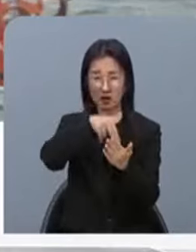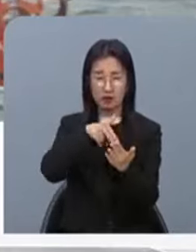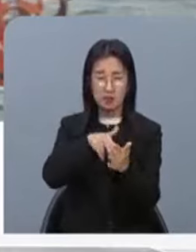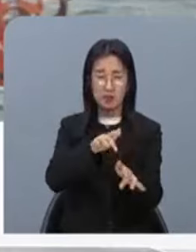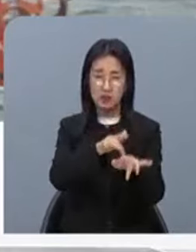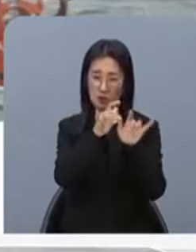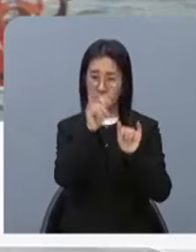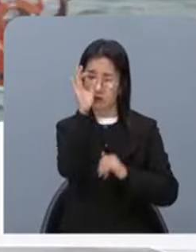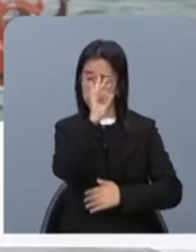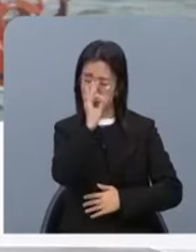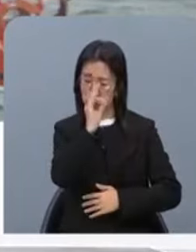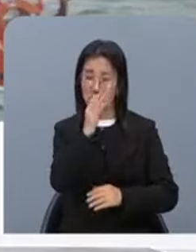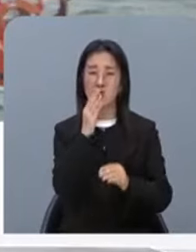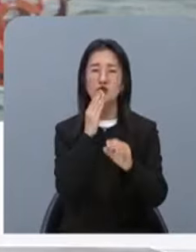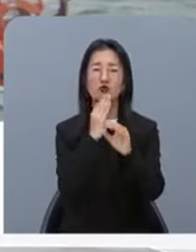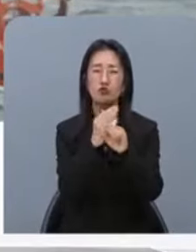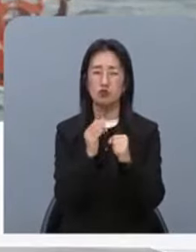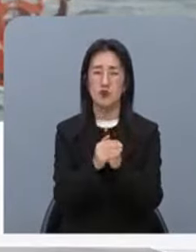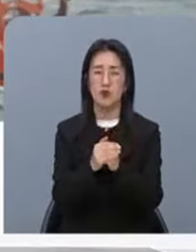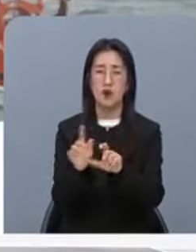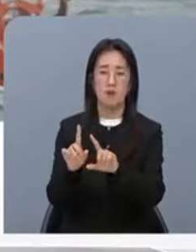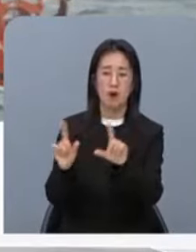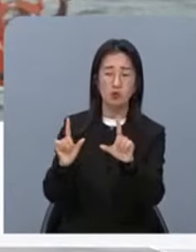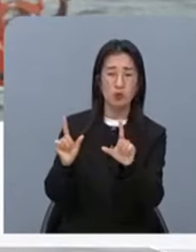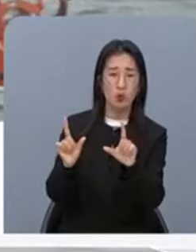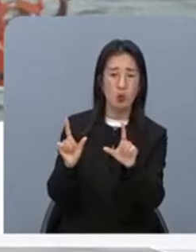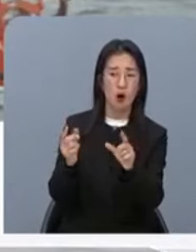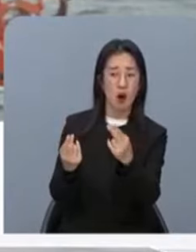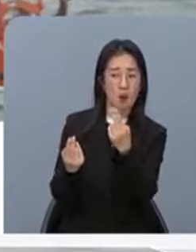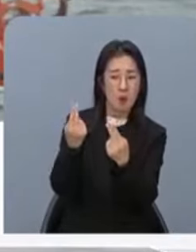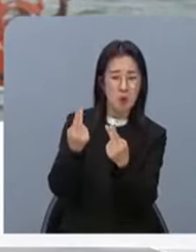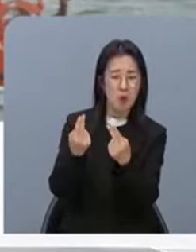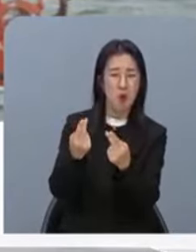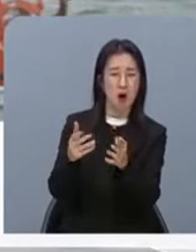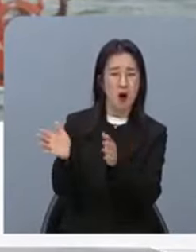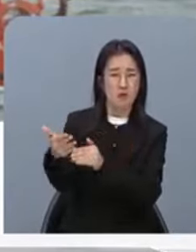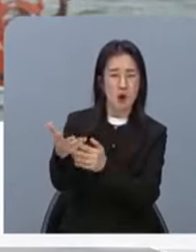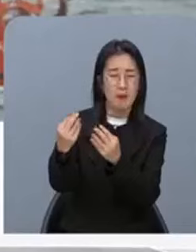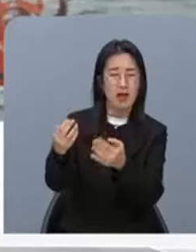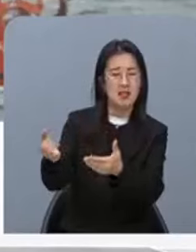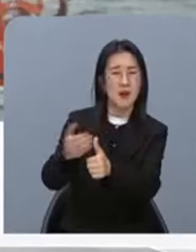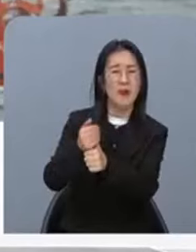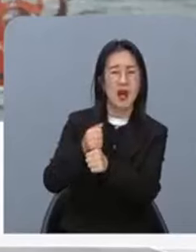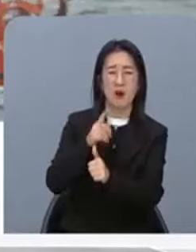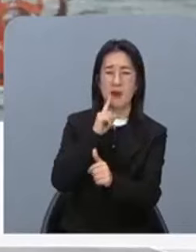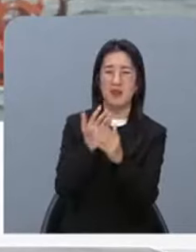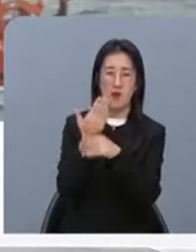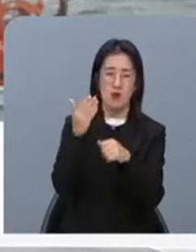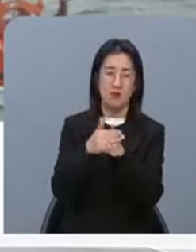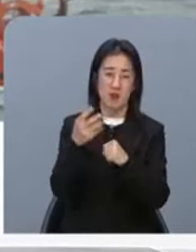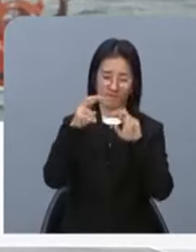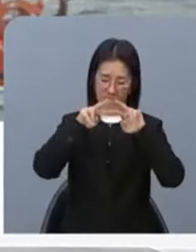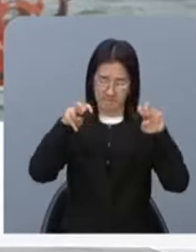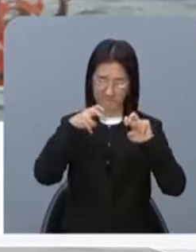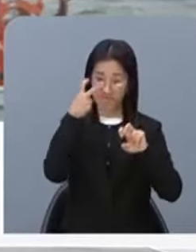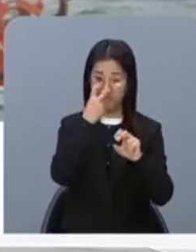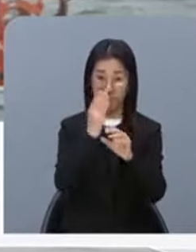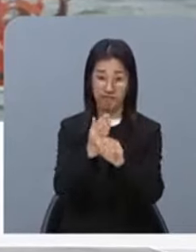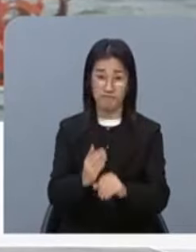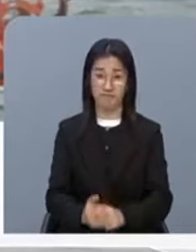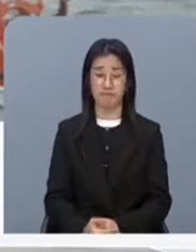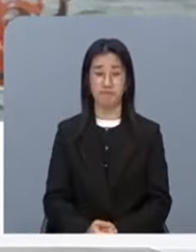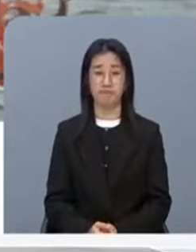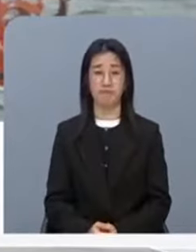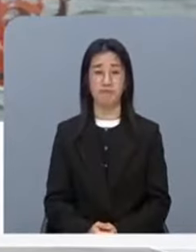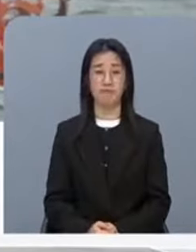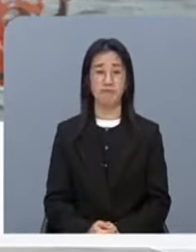수색에 주력하는 한편 평소보다 많았던 어획량이 사고 원인일 가능성에 무게를 두고 수사를 본격화하고 있습니다. 안시현